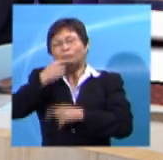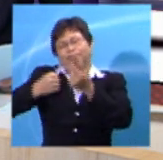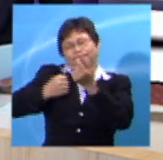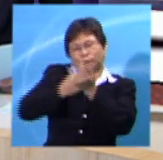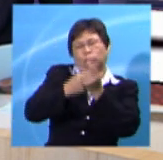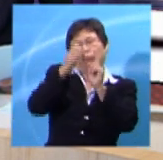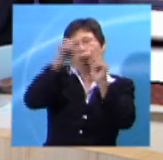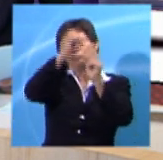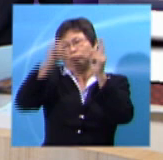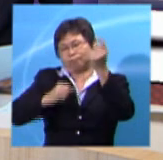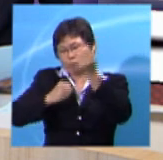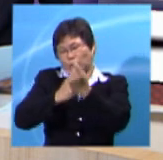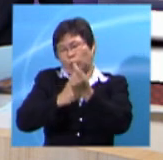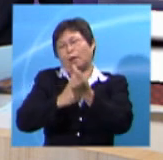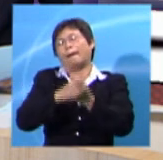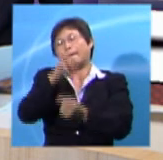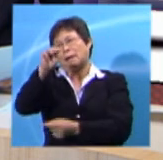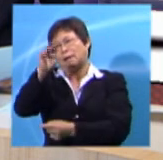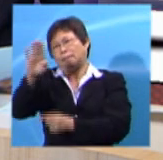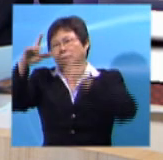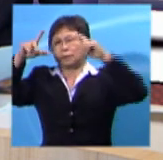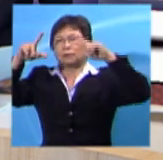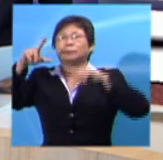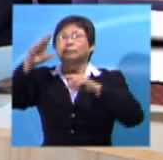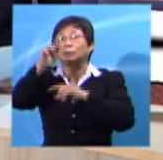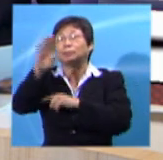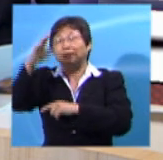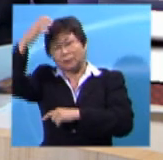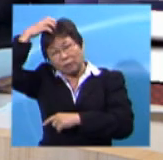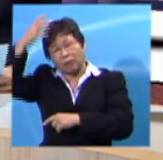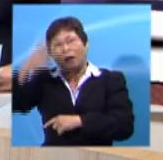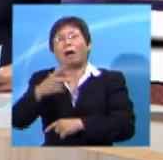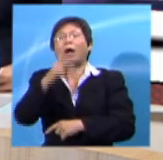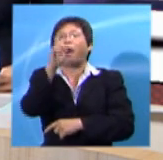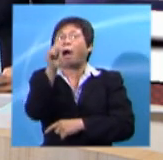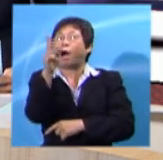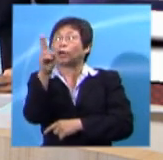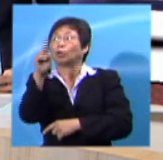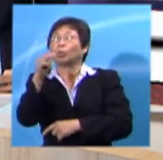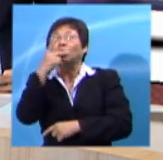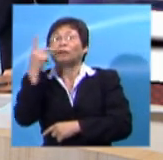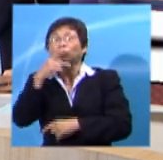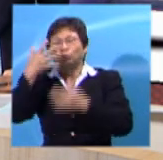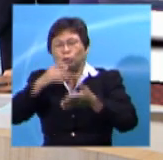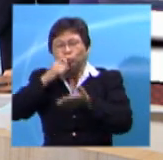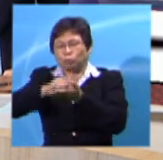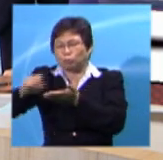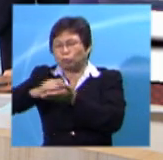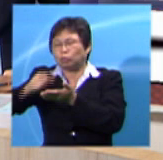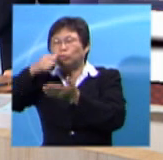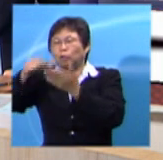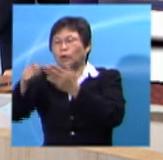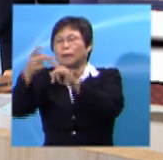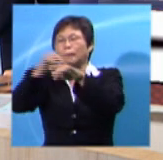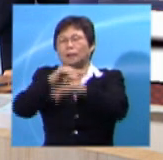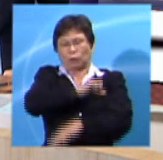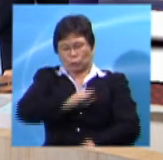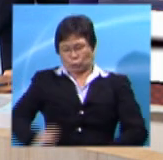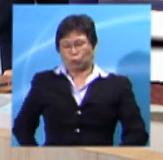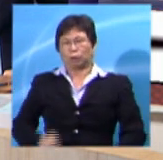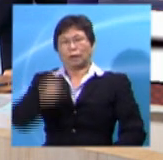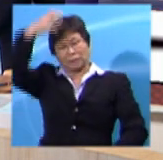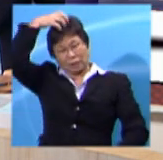sokongan Kepada beliau sebagai Menteri besar Selangor Adun Kajang itu berkata beliau telah mengutus surat kepada Sultan Selangor Sultan